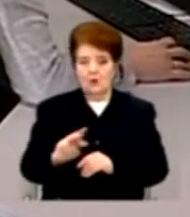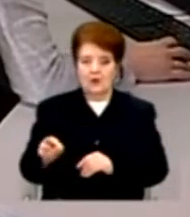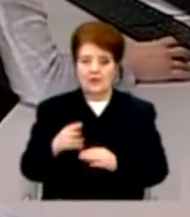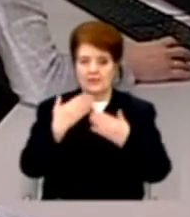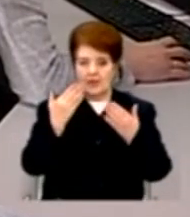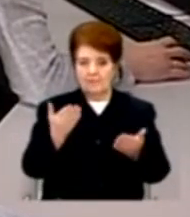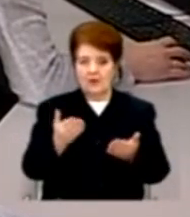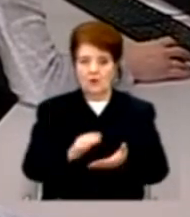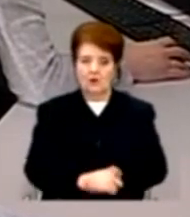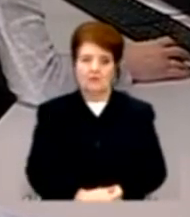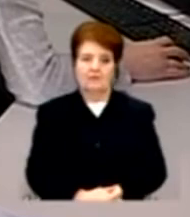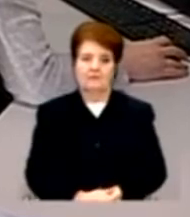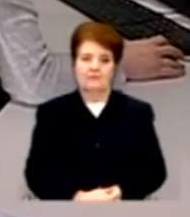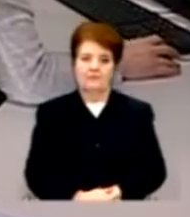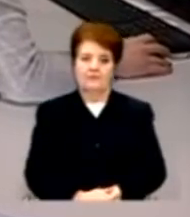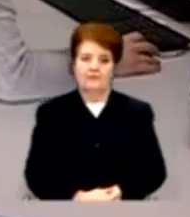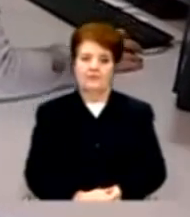apeluri.